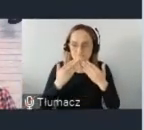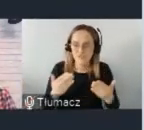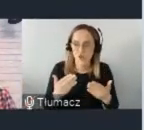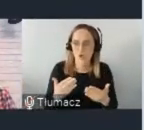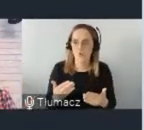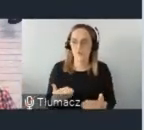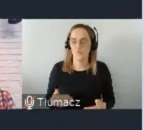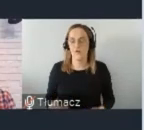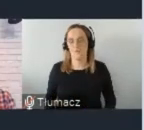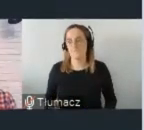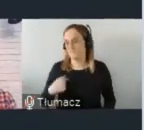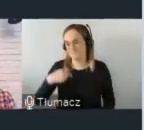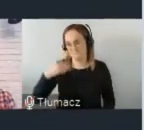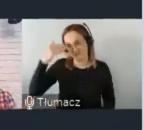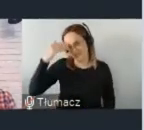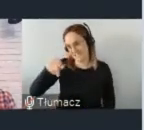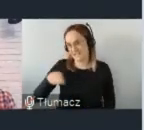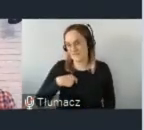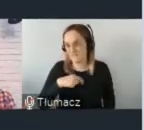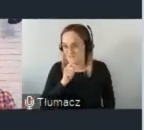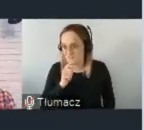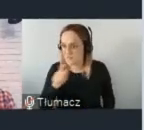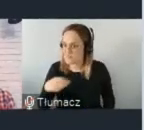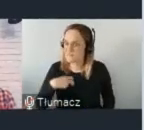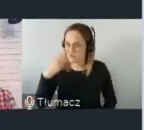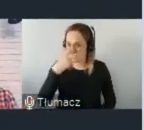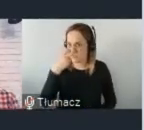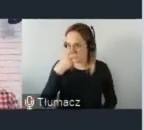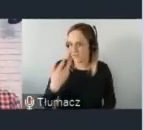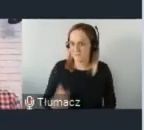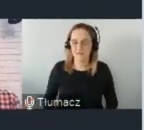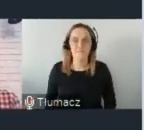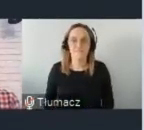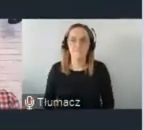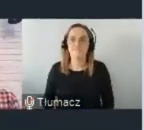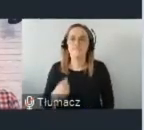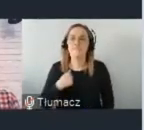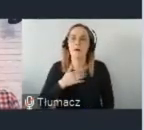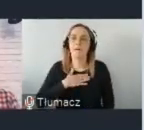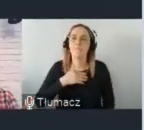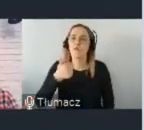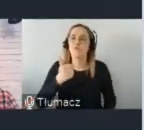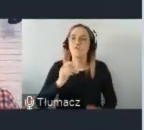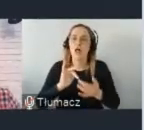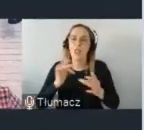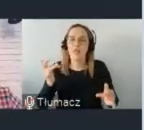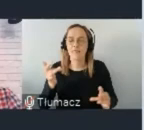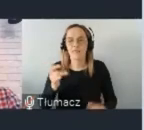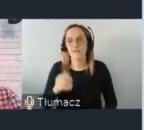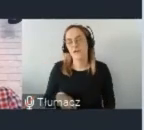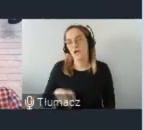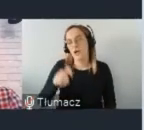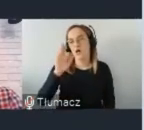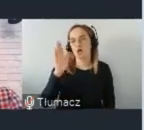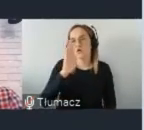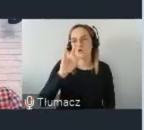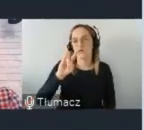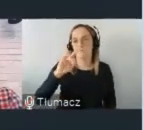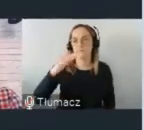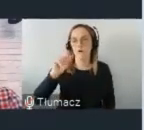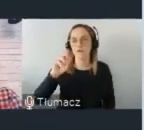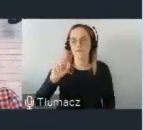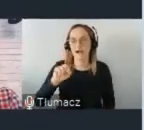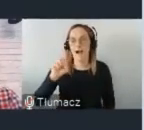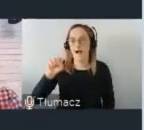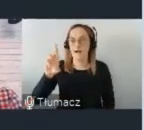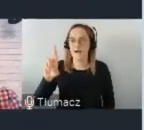vividbooks.com. Nie znam, nauczyłem się czegoś, bardzo dziękuję. I tutaj mam jeszcze link do Szymborski i AR. Przekieruję was